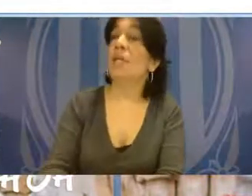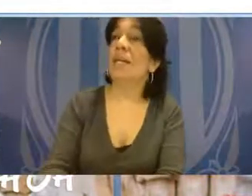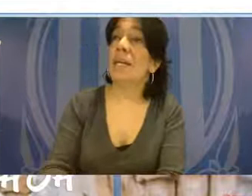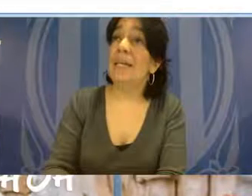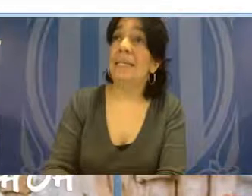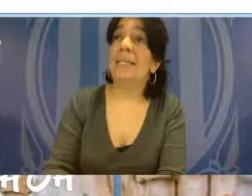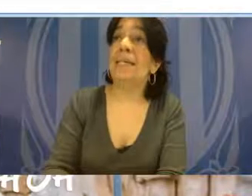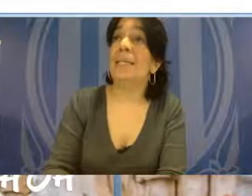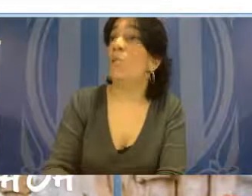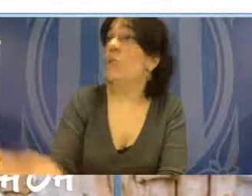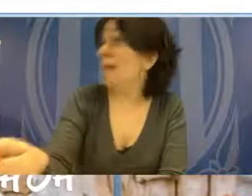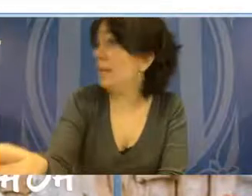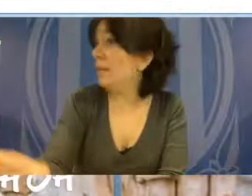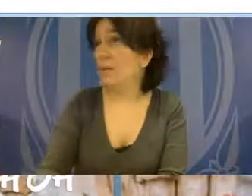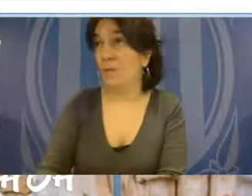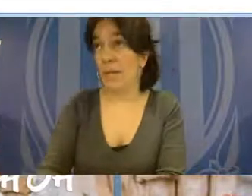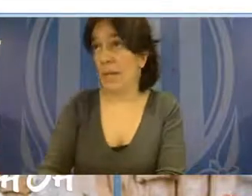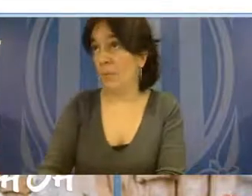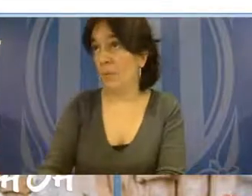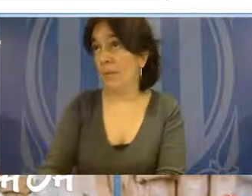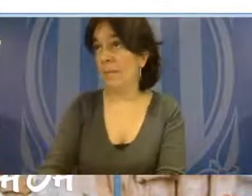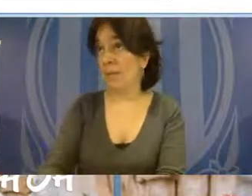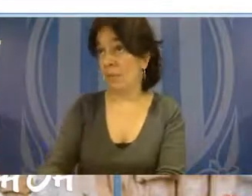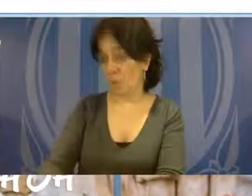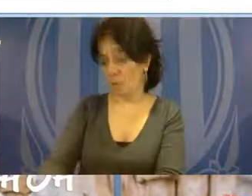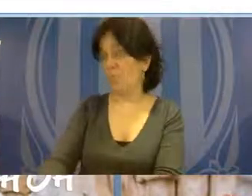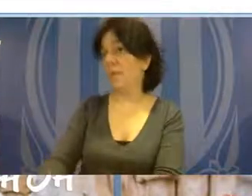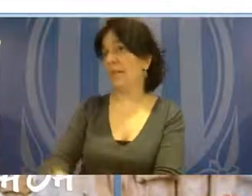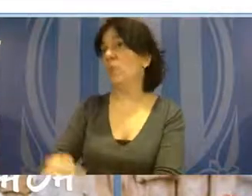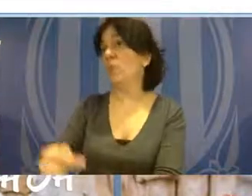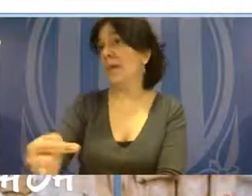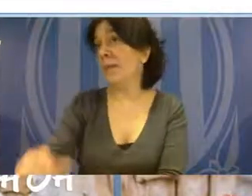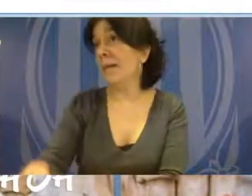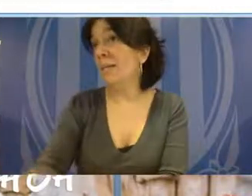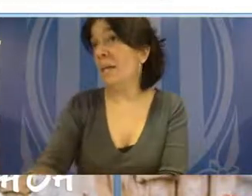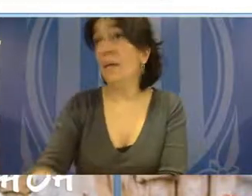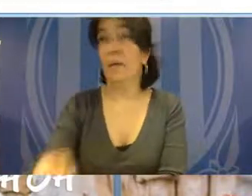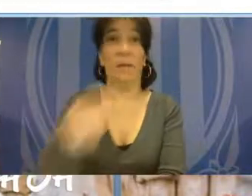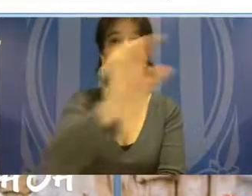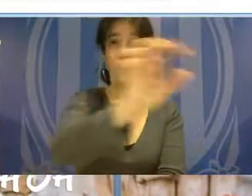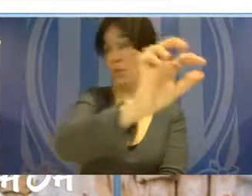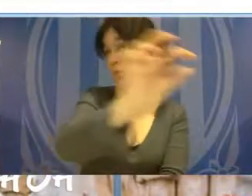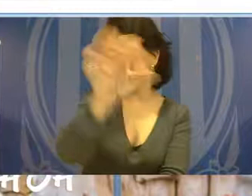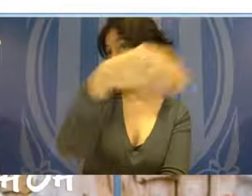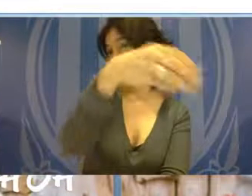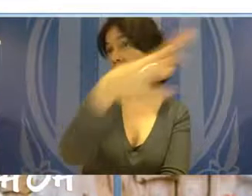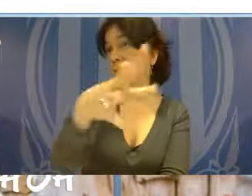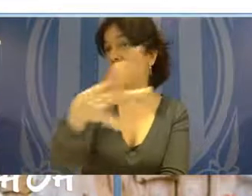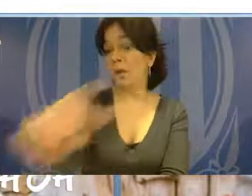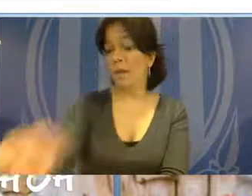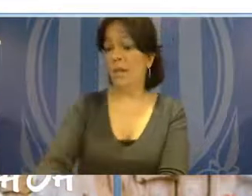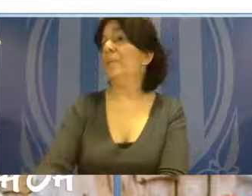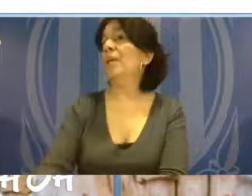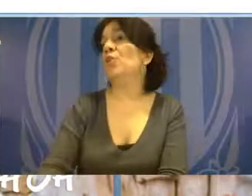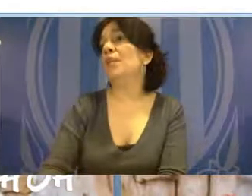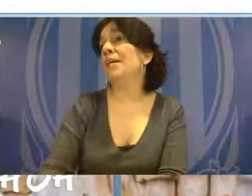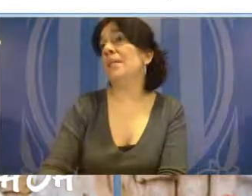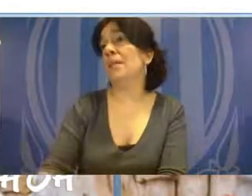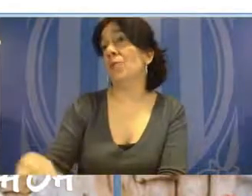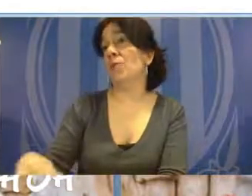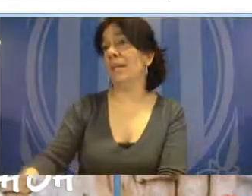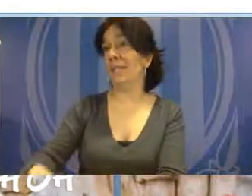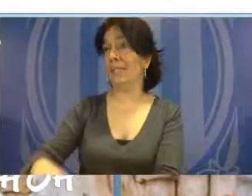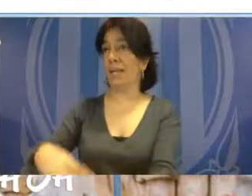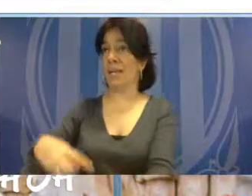Llavors, si és compartit, no hi ha cap problema, perquè tu estàs compartint una imatge d'una persona que es diu tal. Però si és